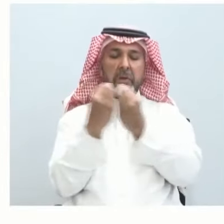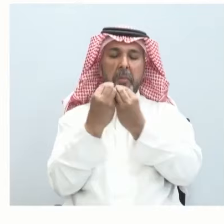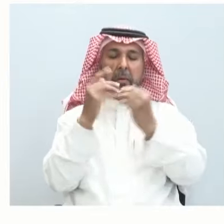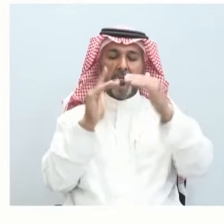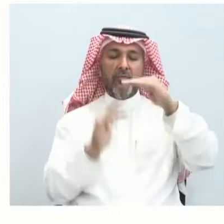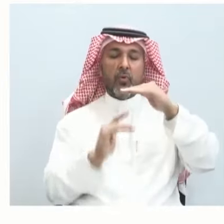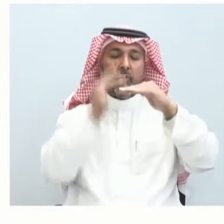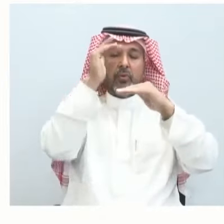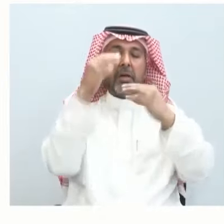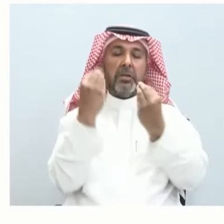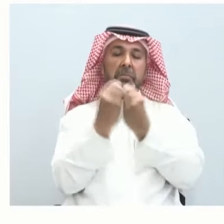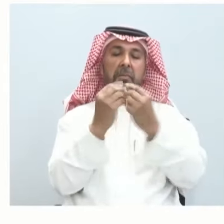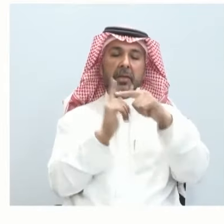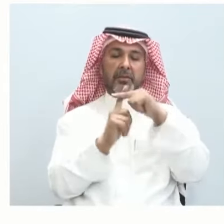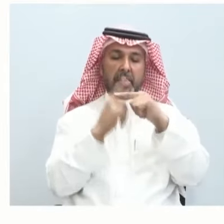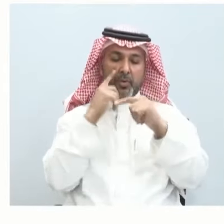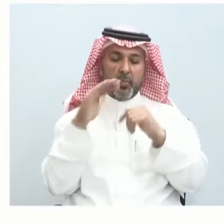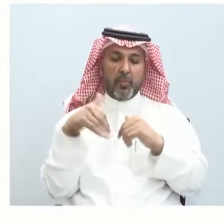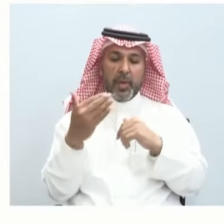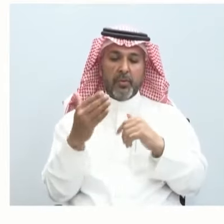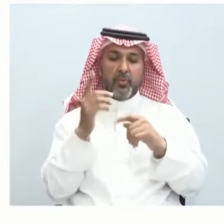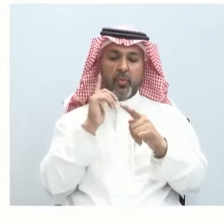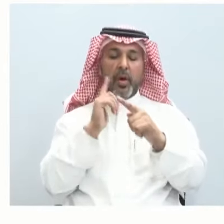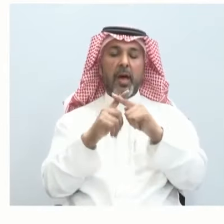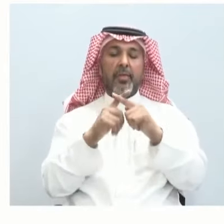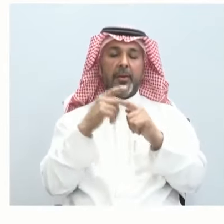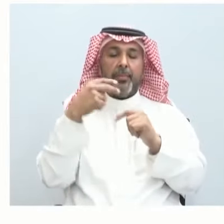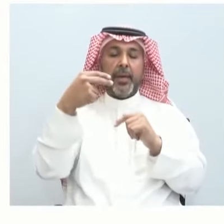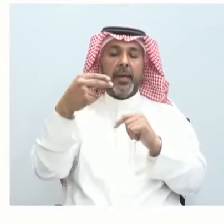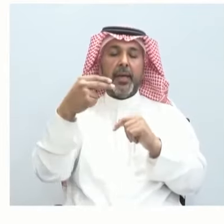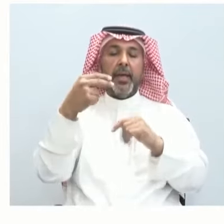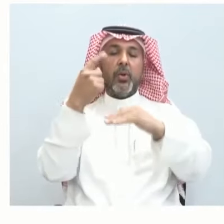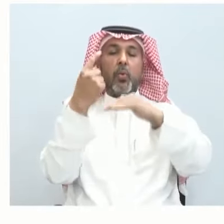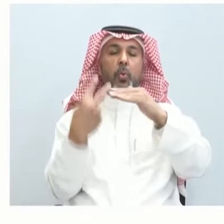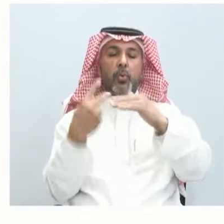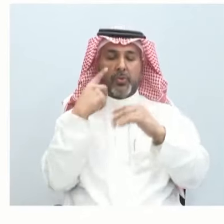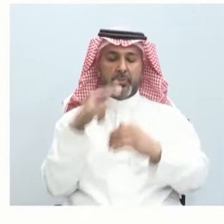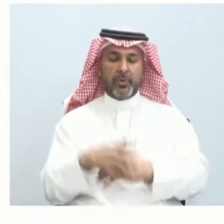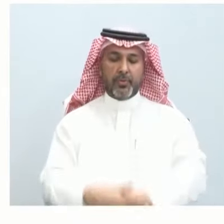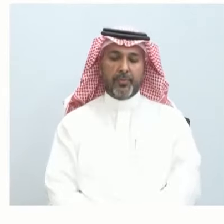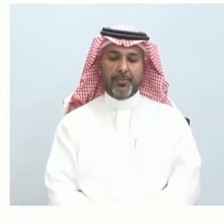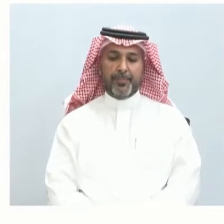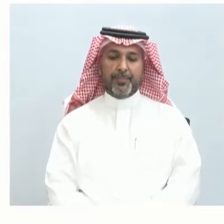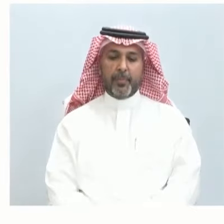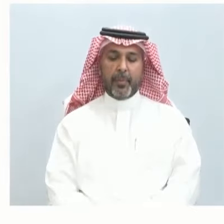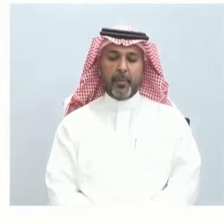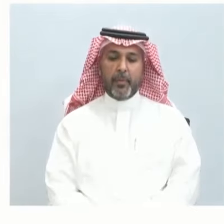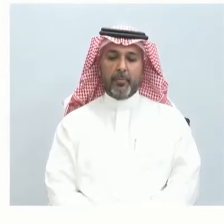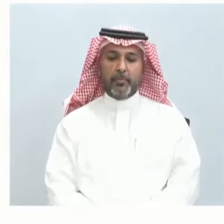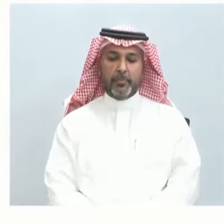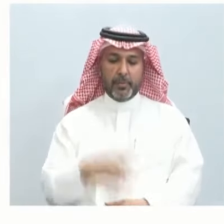مع القاعده الثانيه الف عين اثنين عين زائد اربعه دائما نجمع الحدود المتشابهه سنبدا التعويض الان